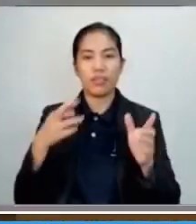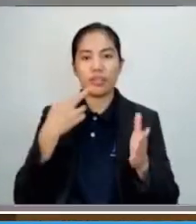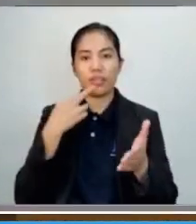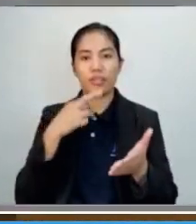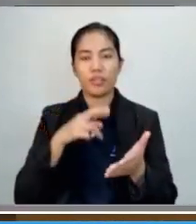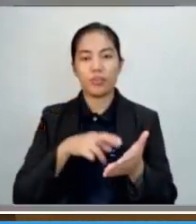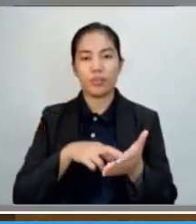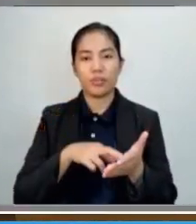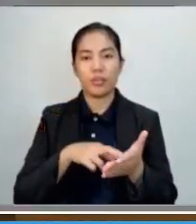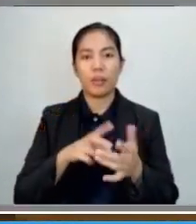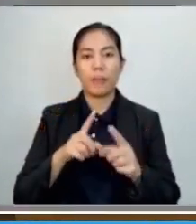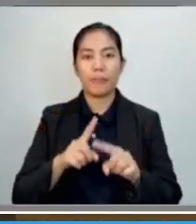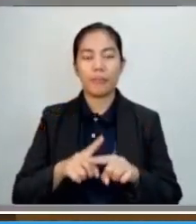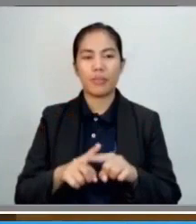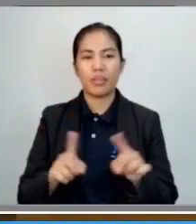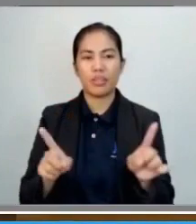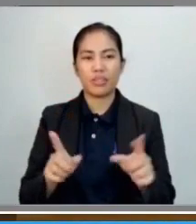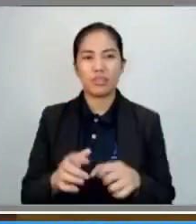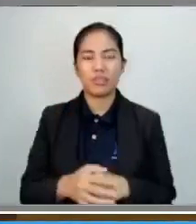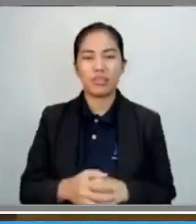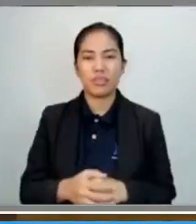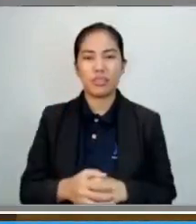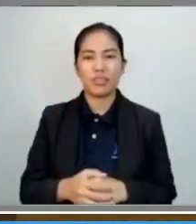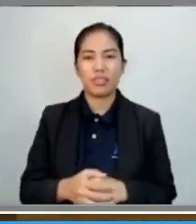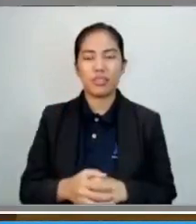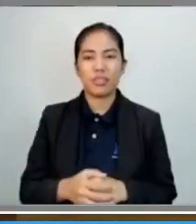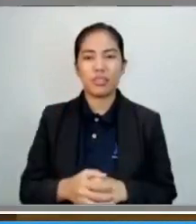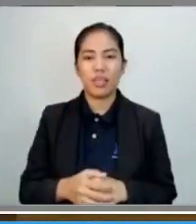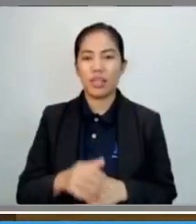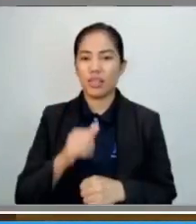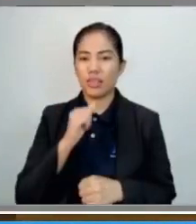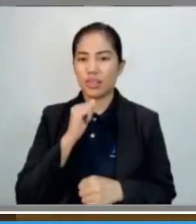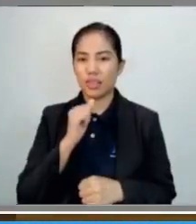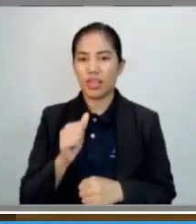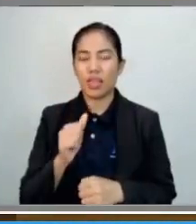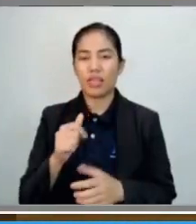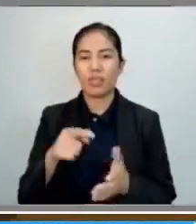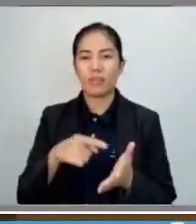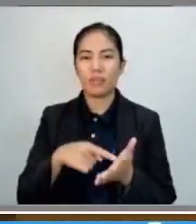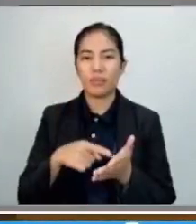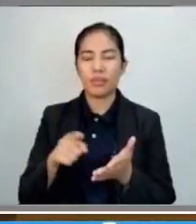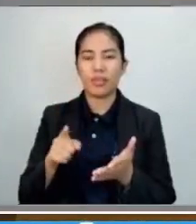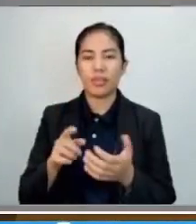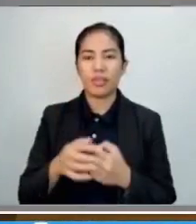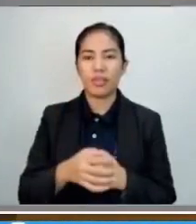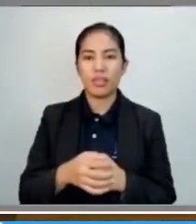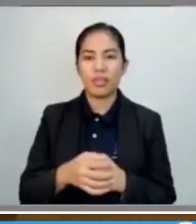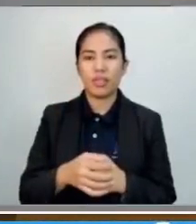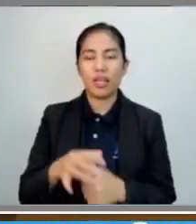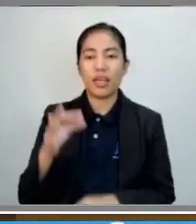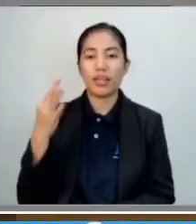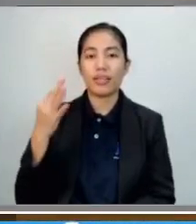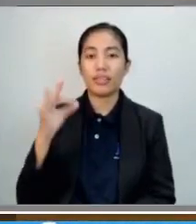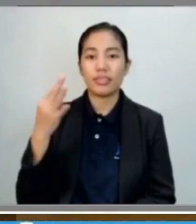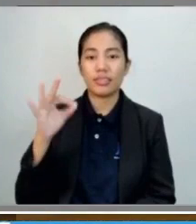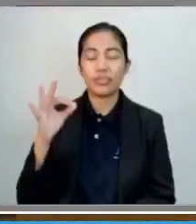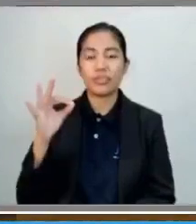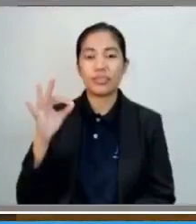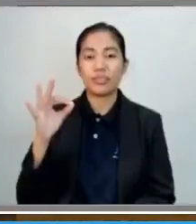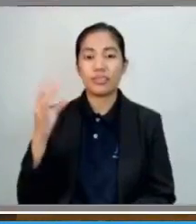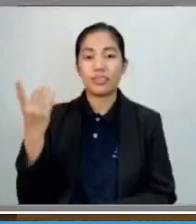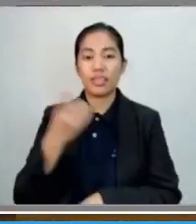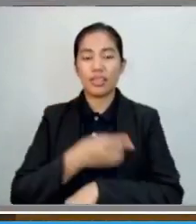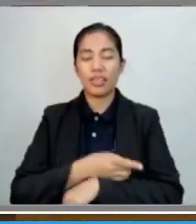Pero hindi po ito nagastos sa loob ng 19 days, kung